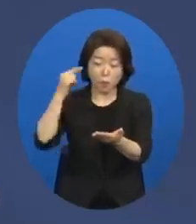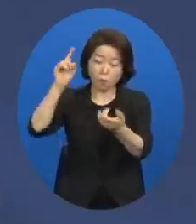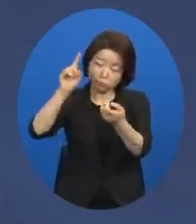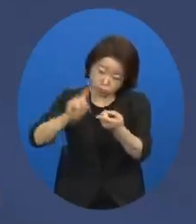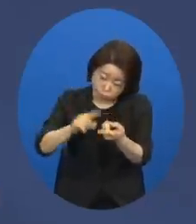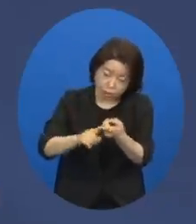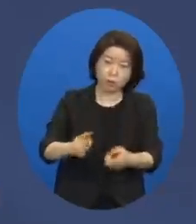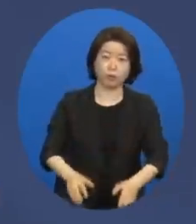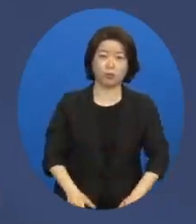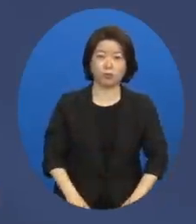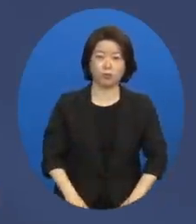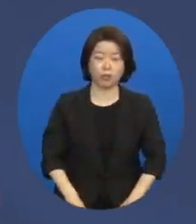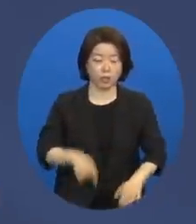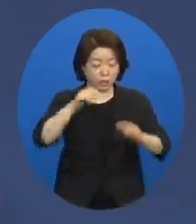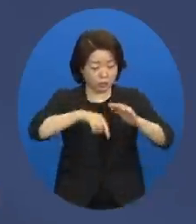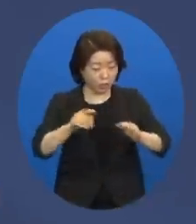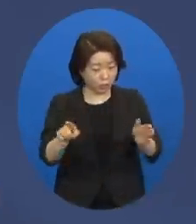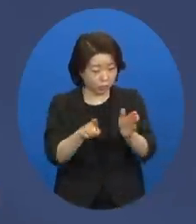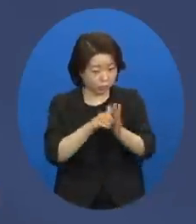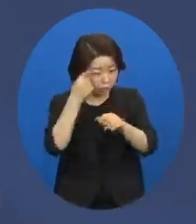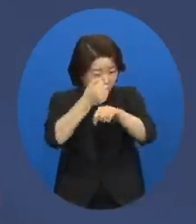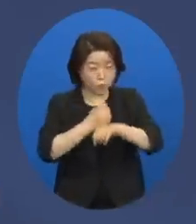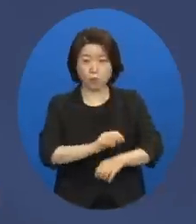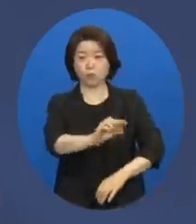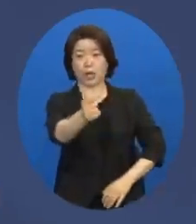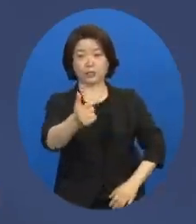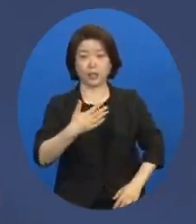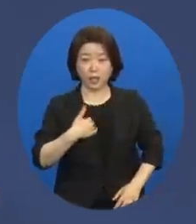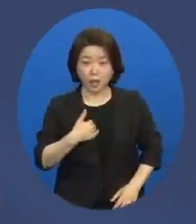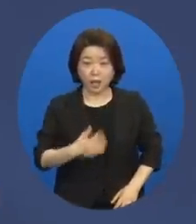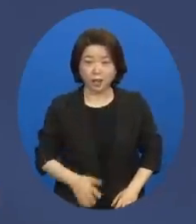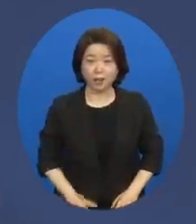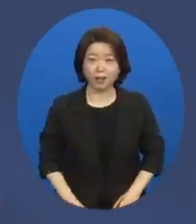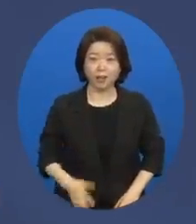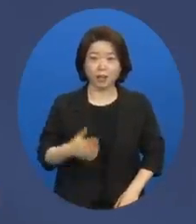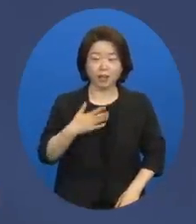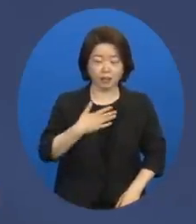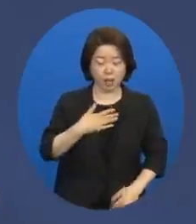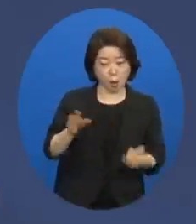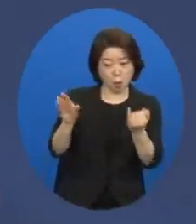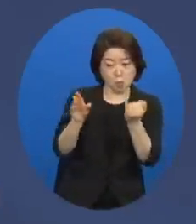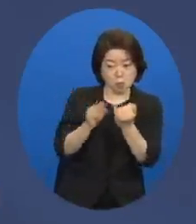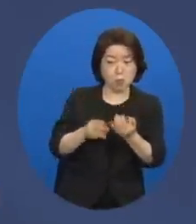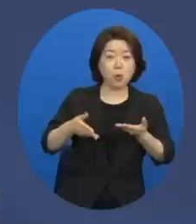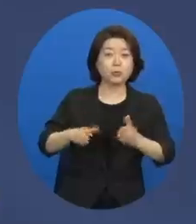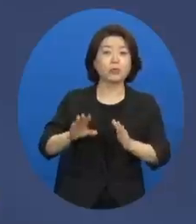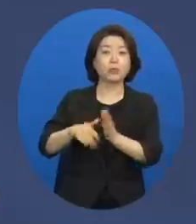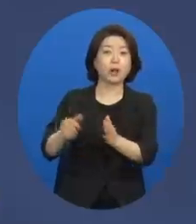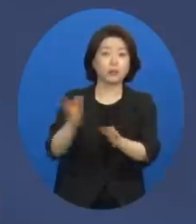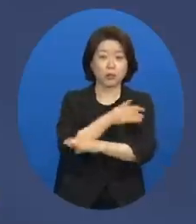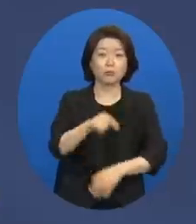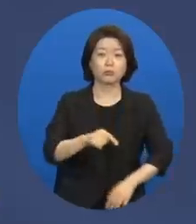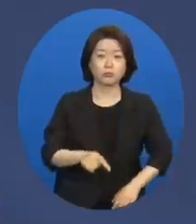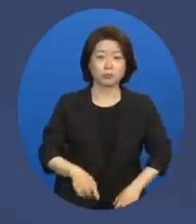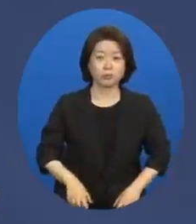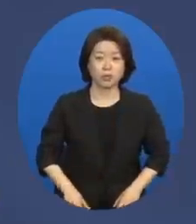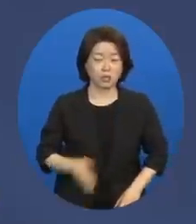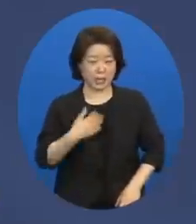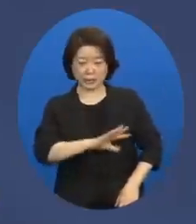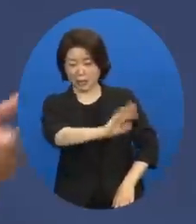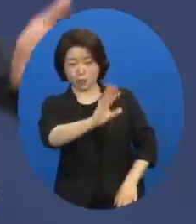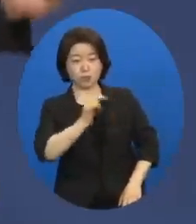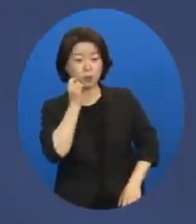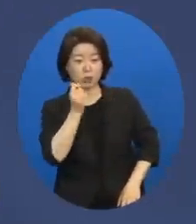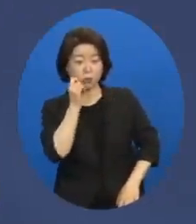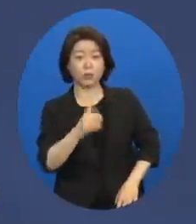내가 무슨 뭐 깊이 신학적으로 연구하고 뭐 이런 사람 아니잖아요. 저는 또 안모태 출신이거든. 그러니까 저는 막 뭘 깊이 뭐